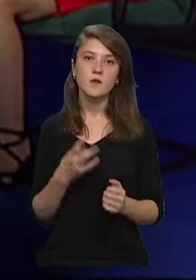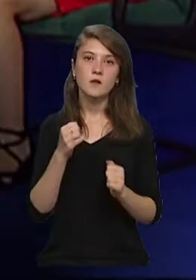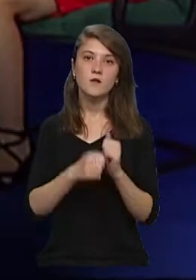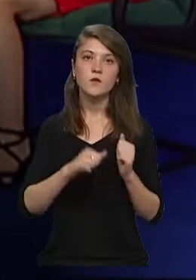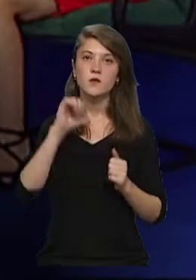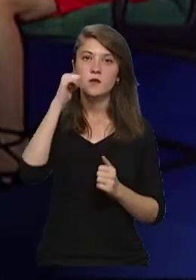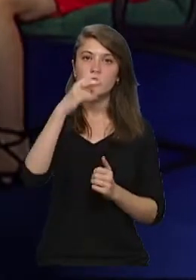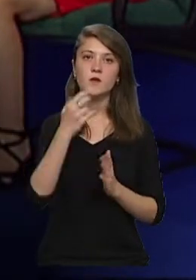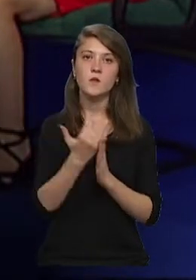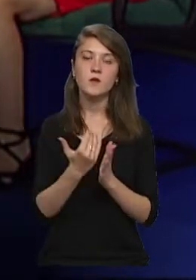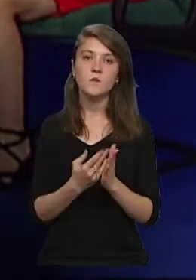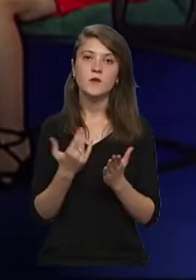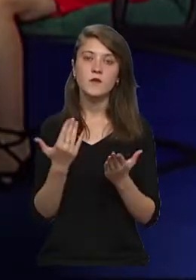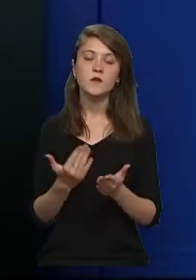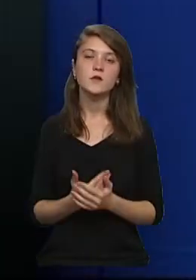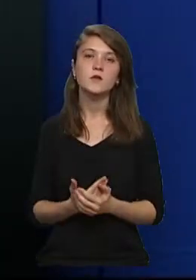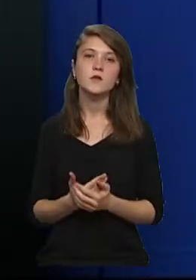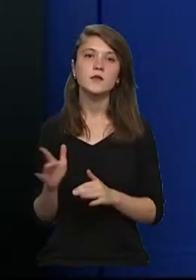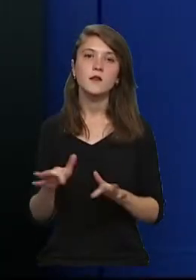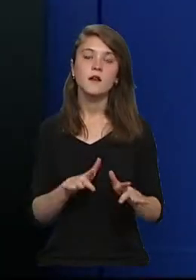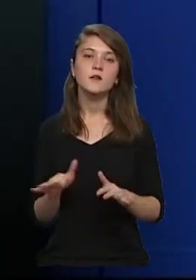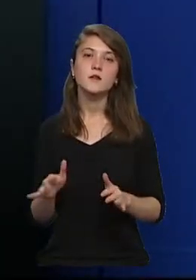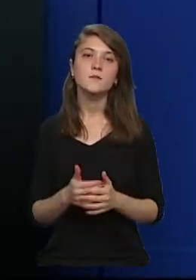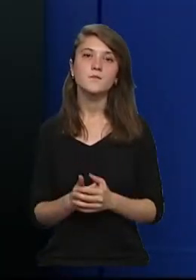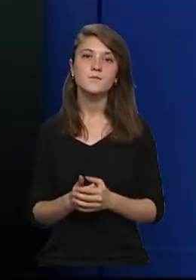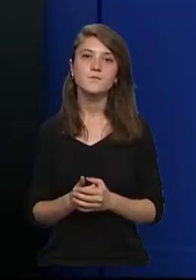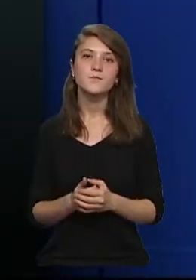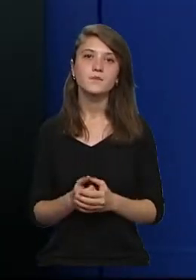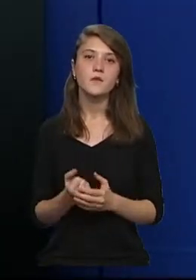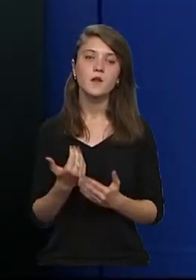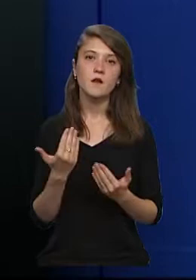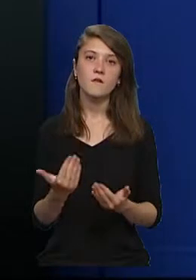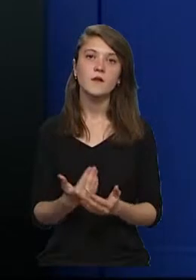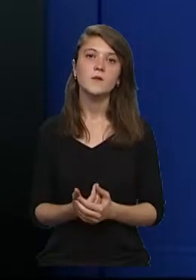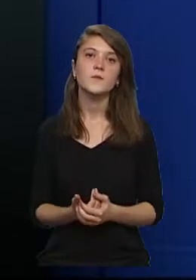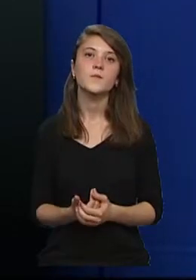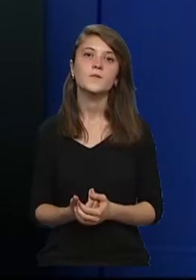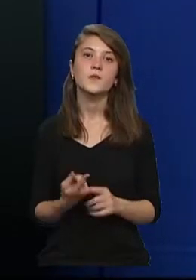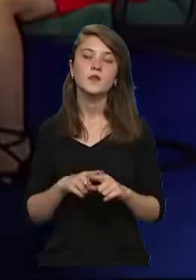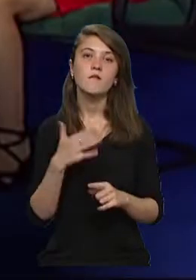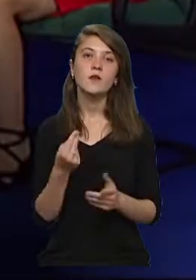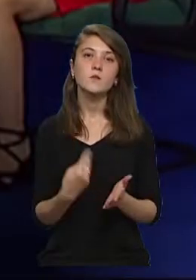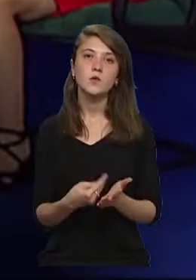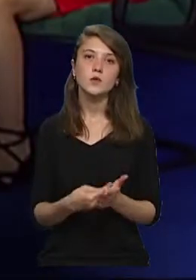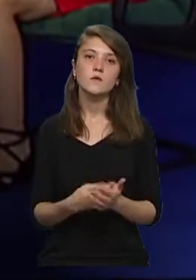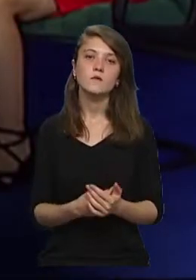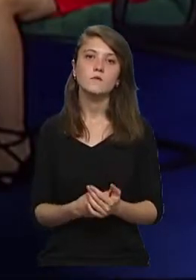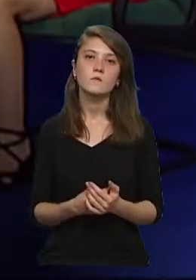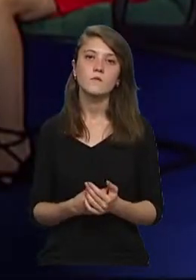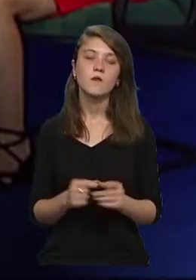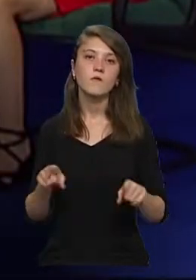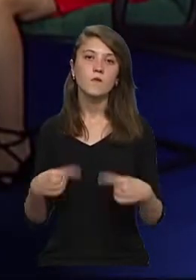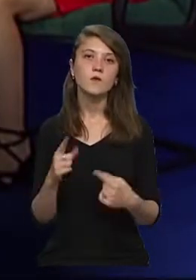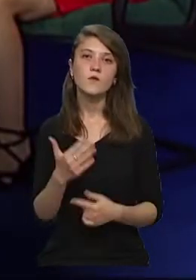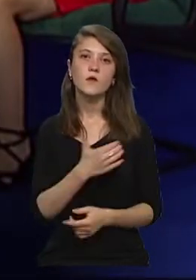Ось програма підтримки вашої громадської організації. А ви це ваш бюджет. Формуйте, що ви хочете,